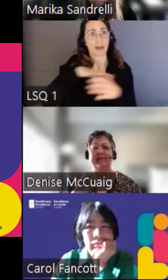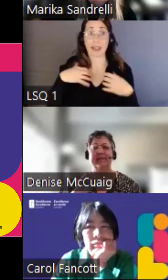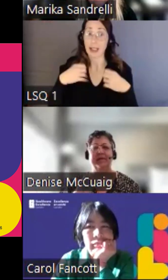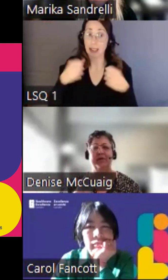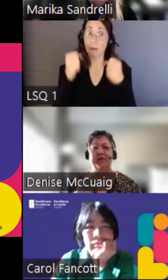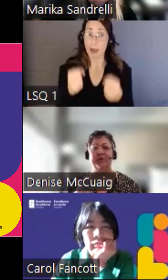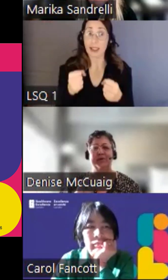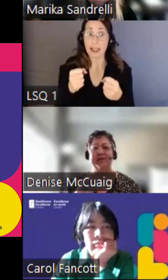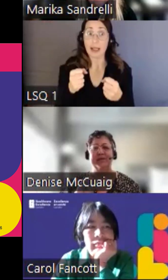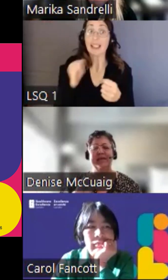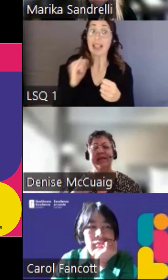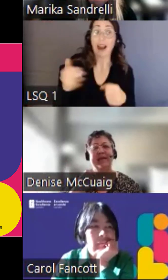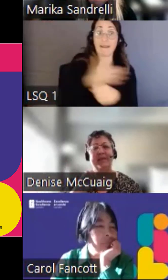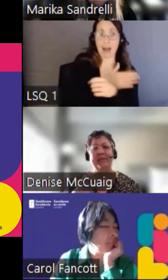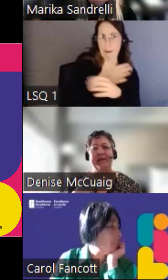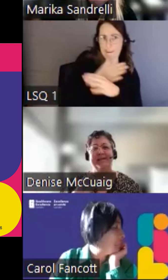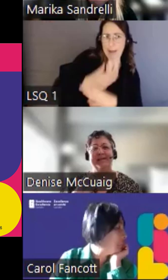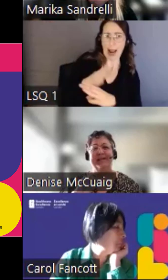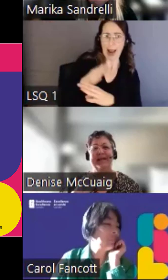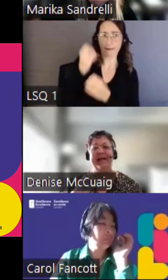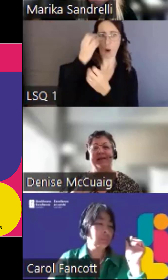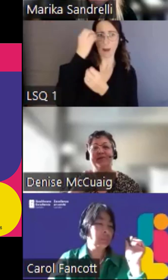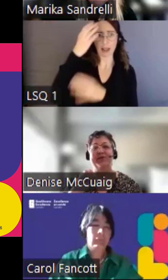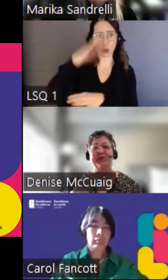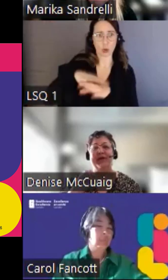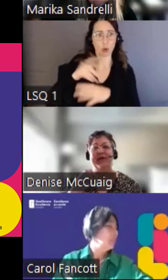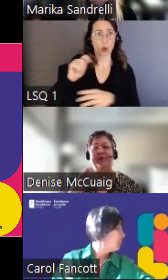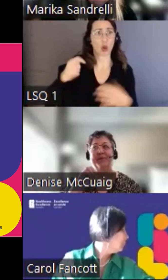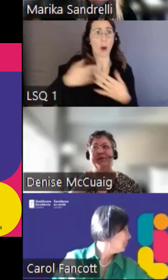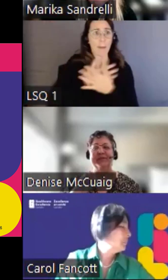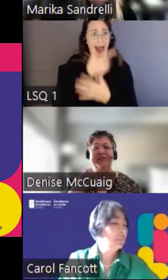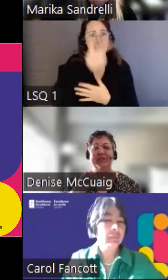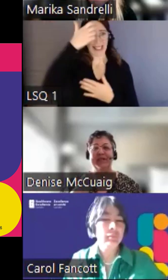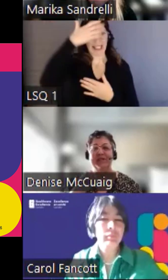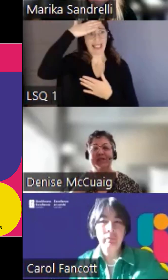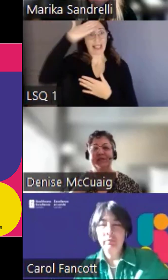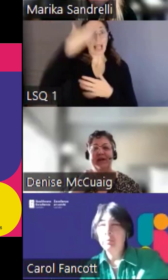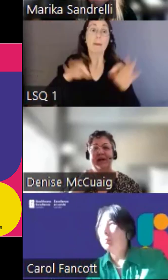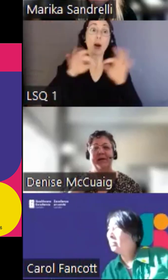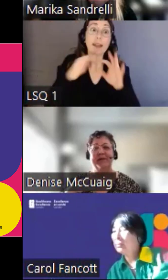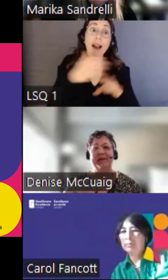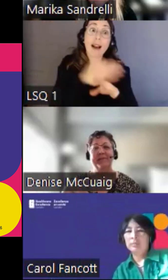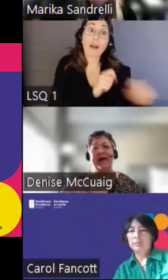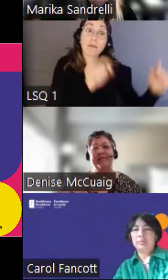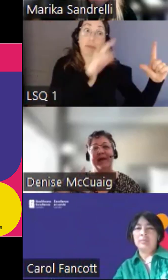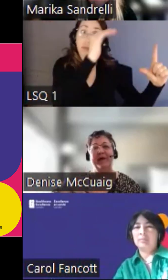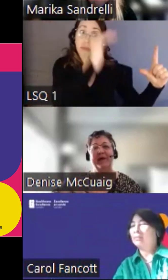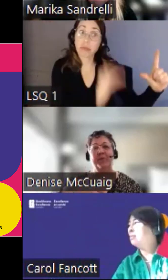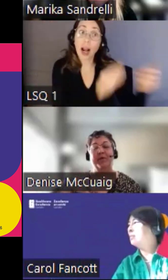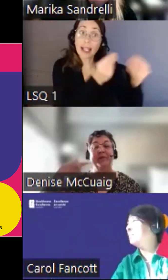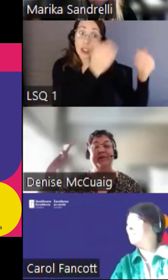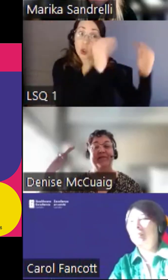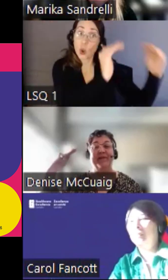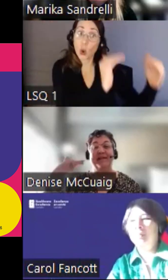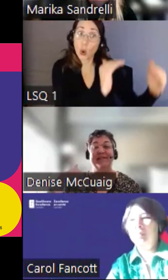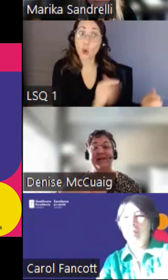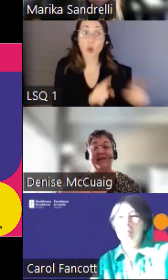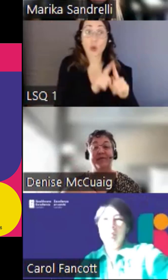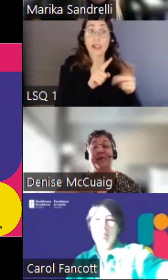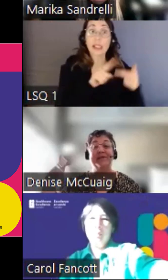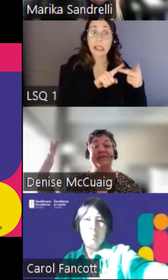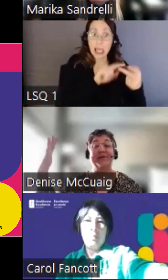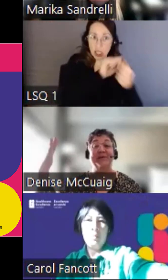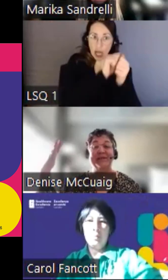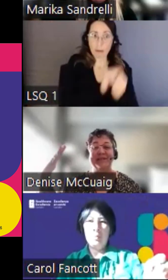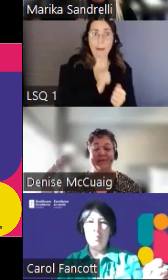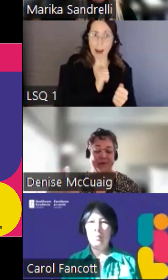notamment des diapos avec des ressources. Vous avez montré à quel point le changement personnel pouvait permettre cela et pouvait avoir cet effet domino. C'est un petit peu lorsque,